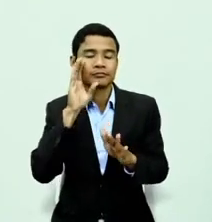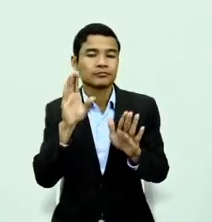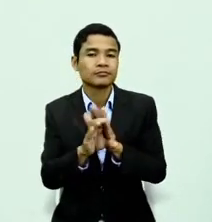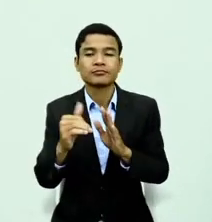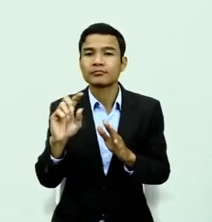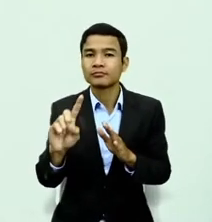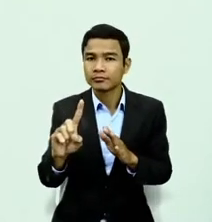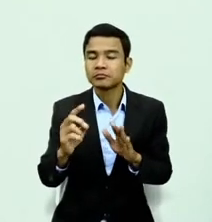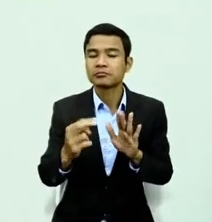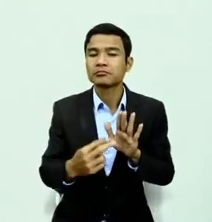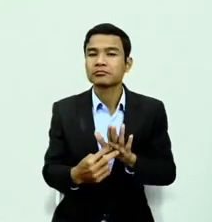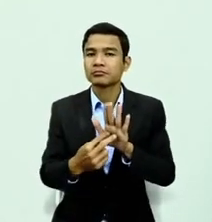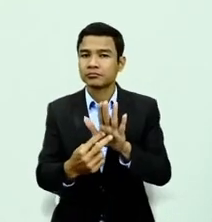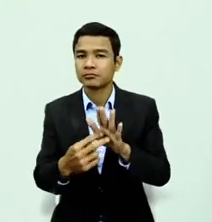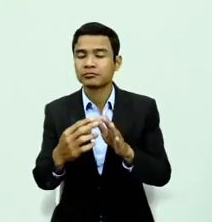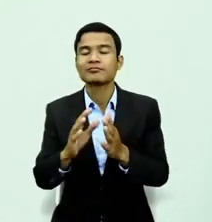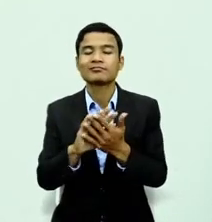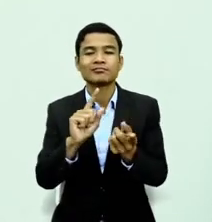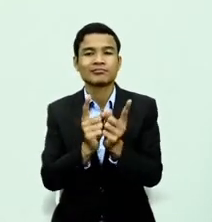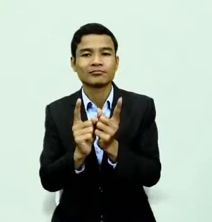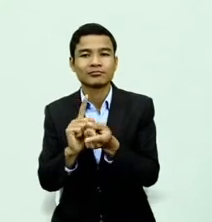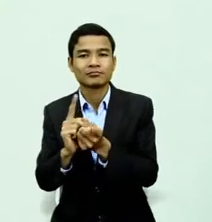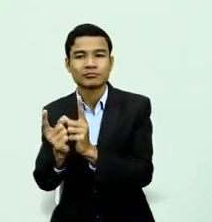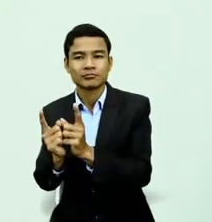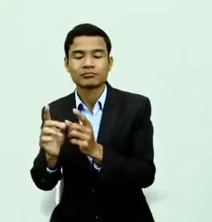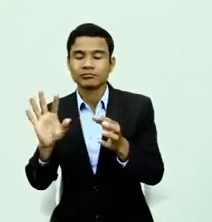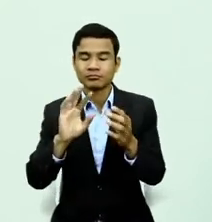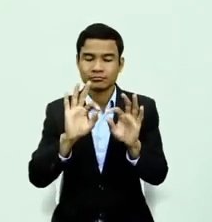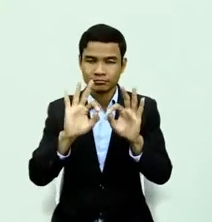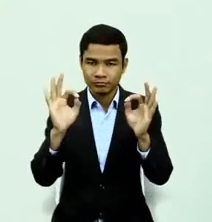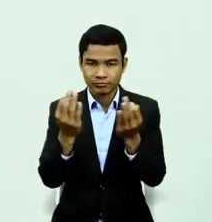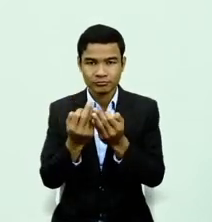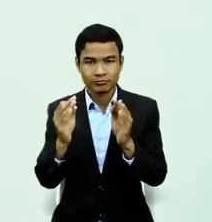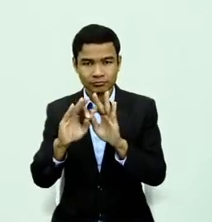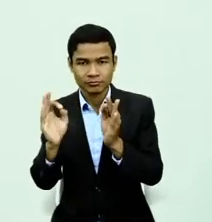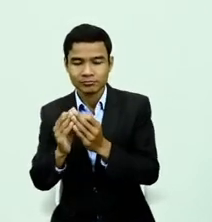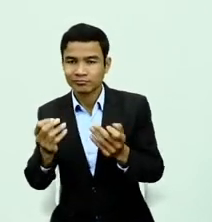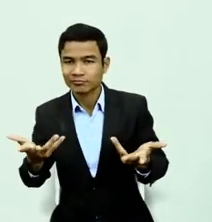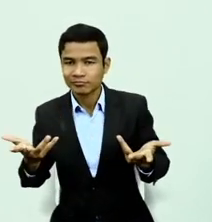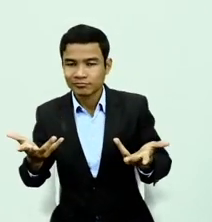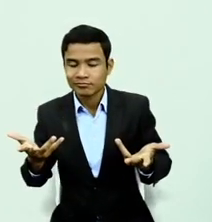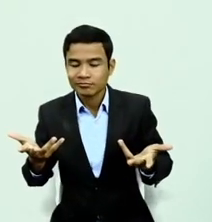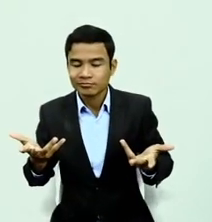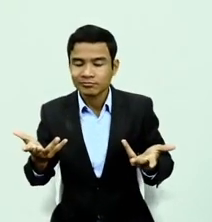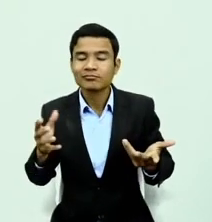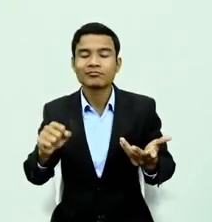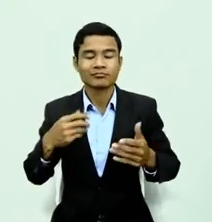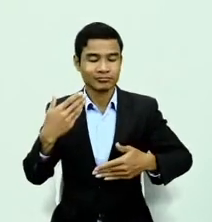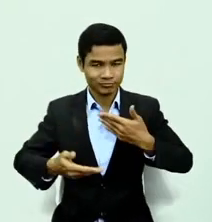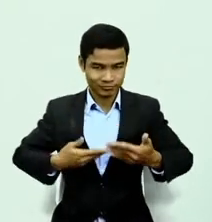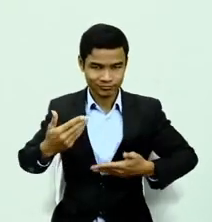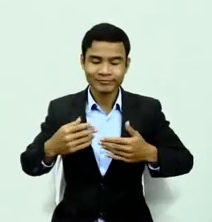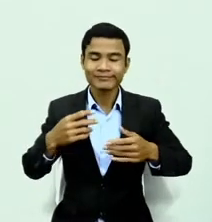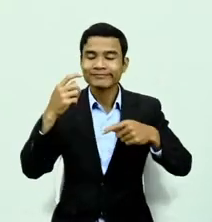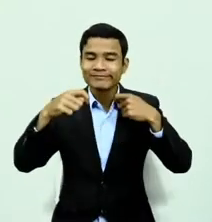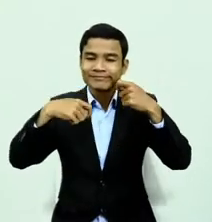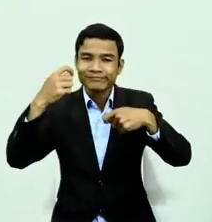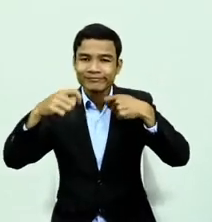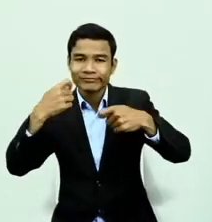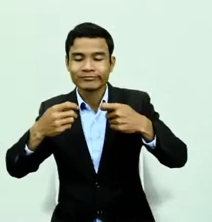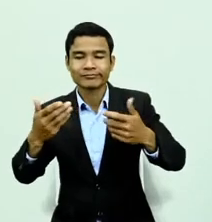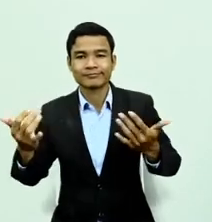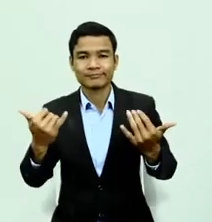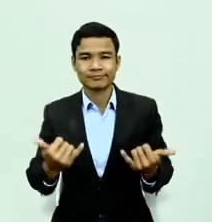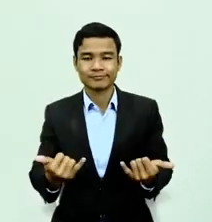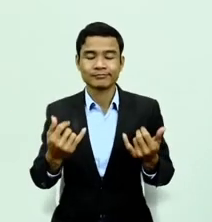phí. Chà ca chụp chôm nông cửa xa. Đói dừng mạch đá. Chà, đòi rì rì nè con. Tại lấy chân